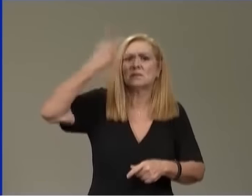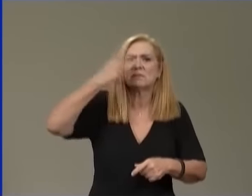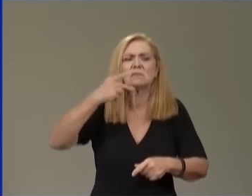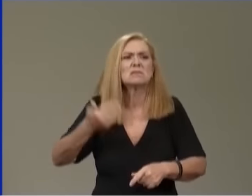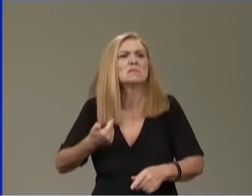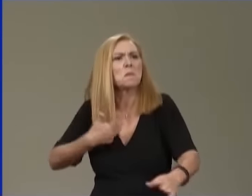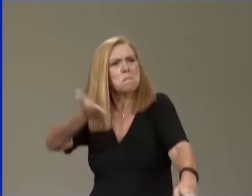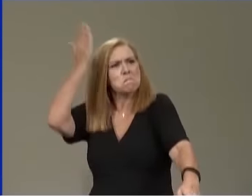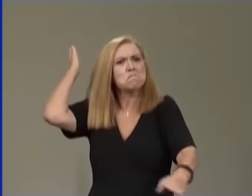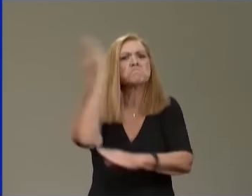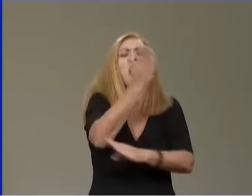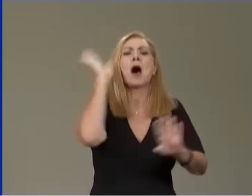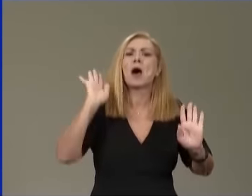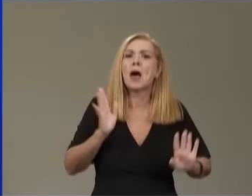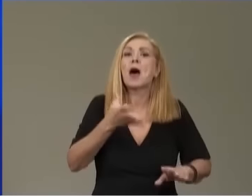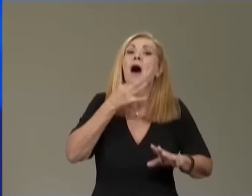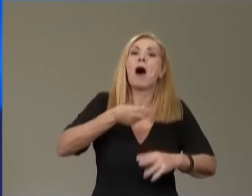στην επίμονη ακρίβεια.